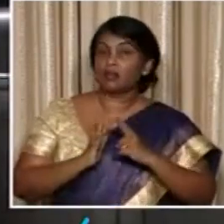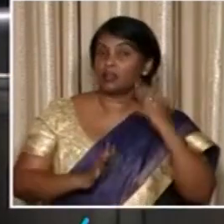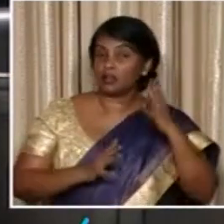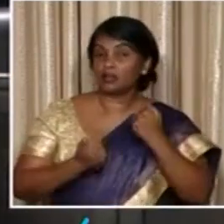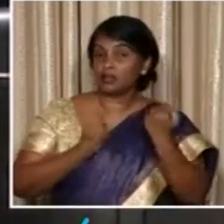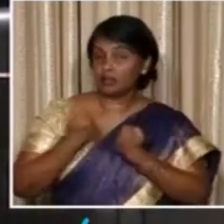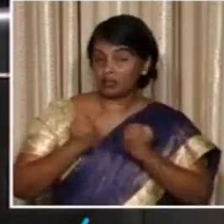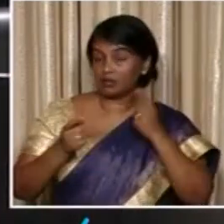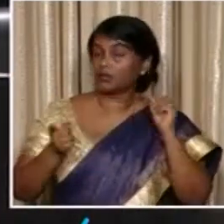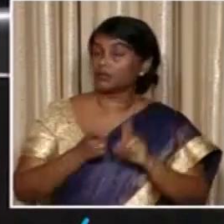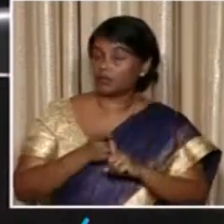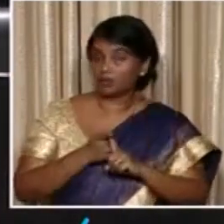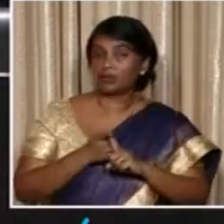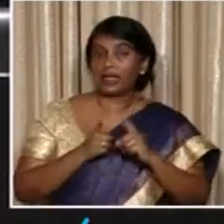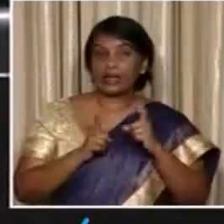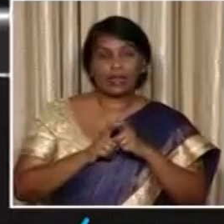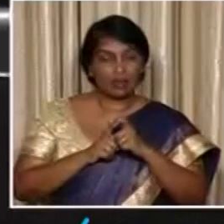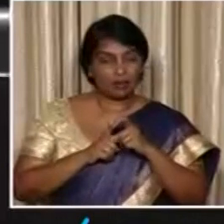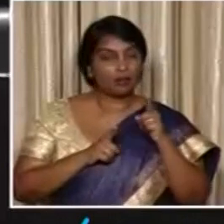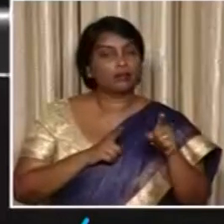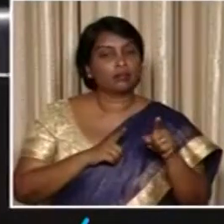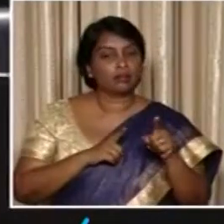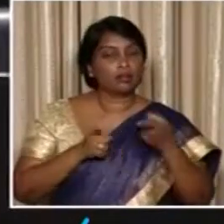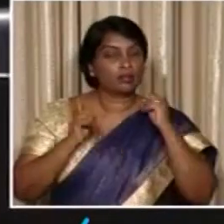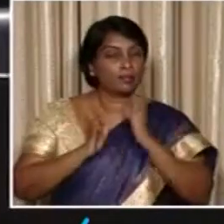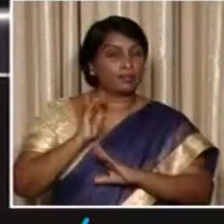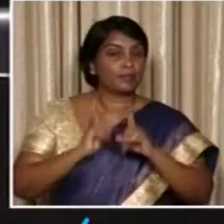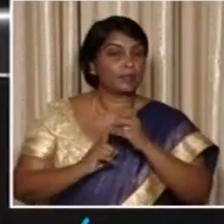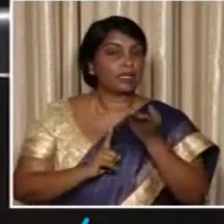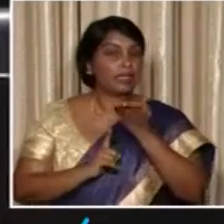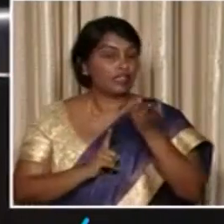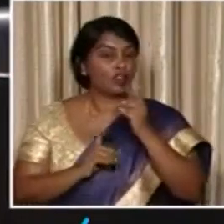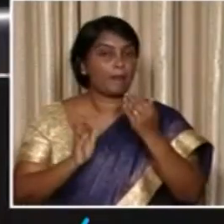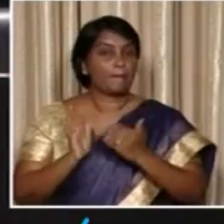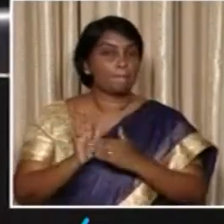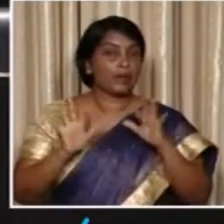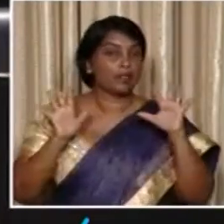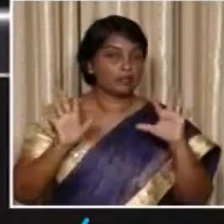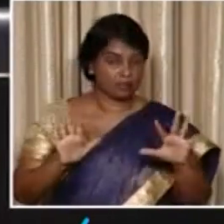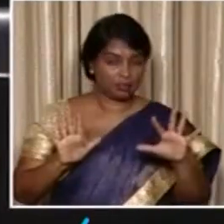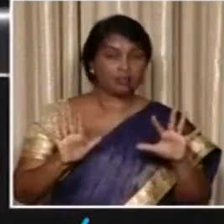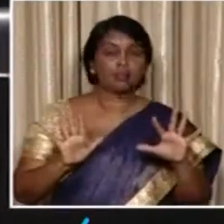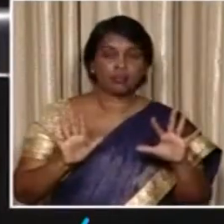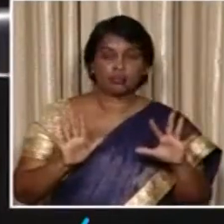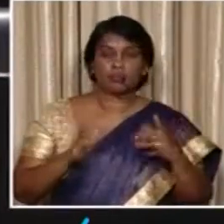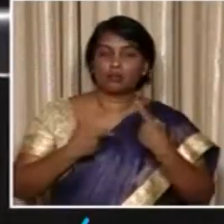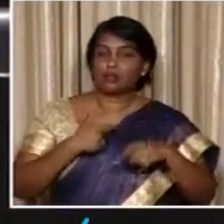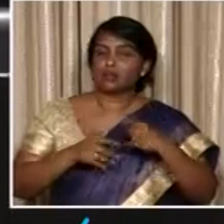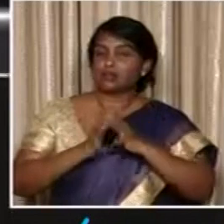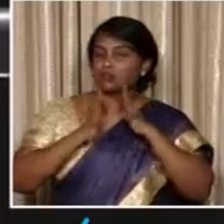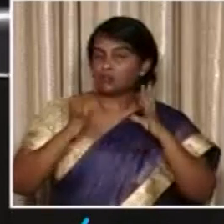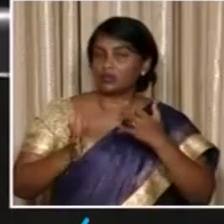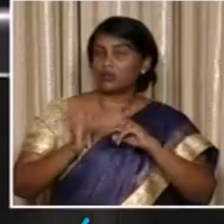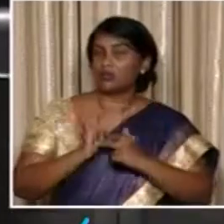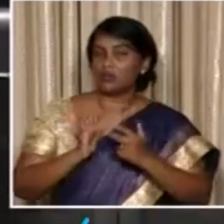මෝටර් රථ ධාවන ශූර ඩිලන්ත මාළගමුව වෙත ක්‍රීඩා අමාත්‍යාංශ ඉල්ලීම මත රුපියල් මිලියන 10ක් මේ වගේ CSR ව්‍යාපෘති රාශියක්